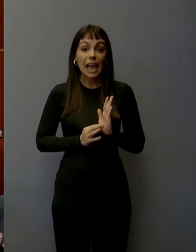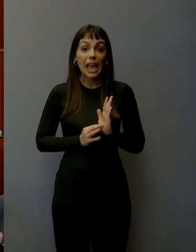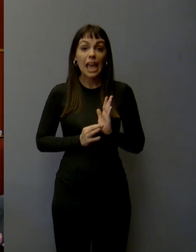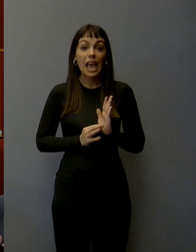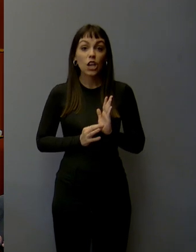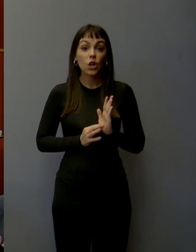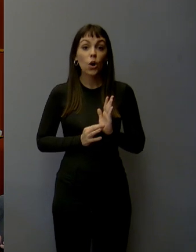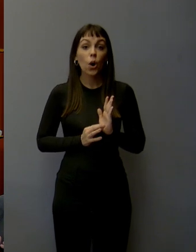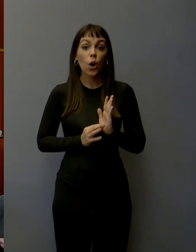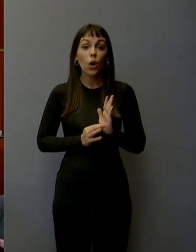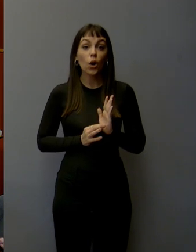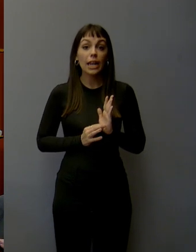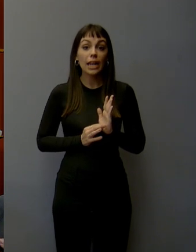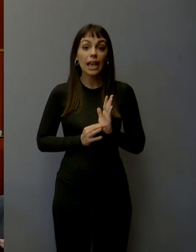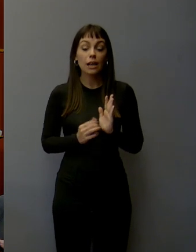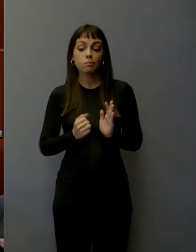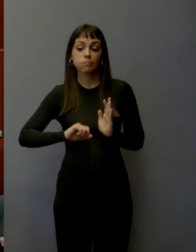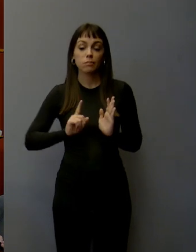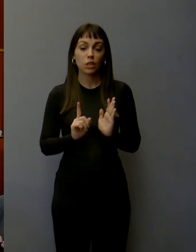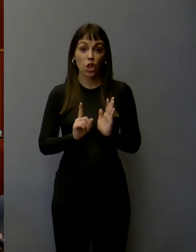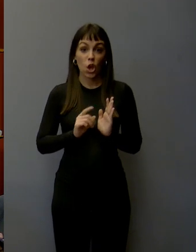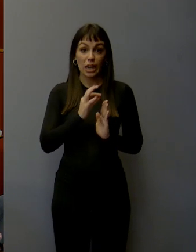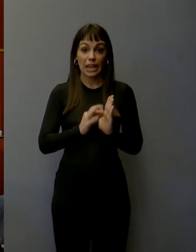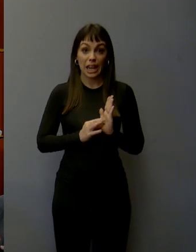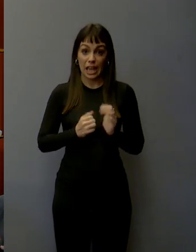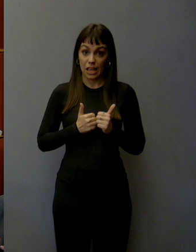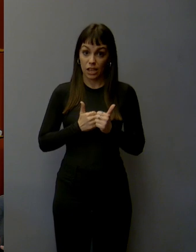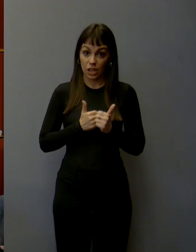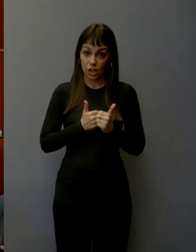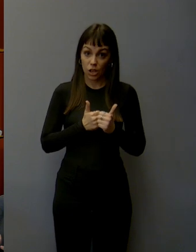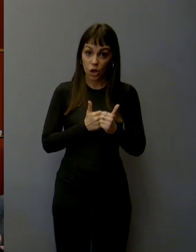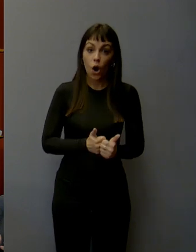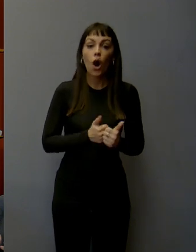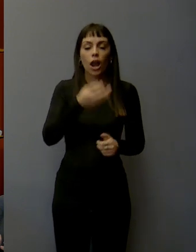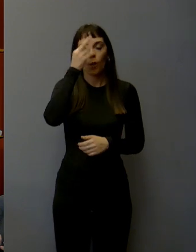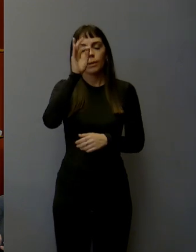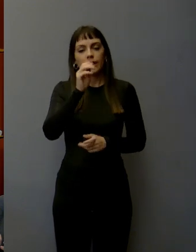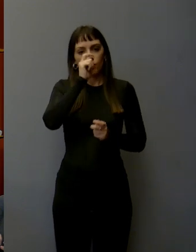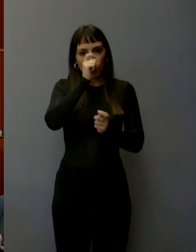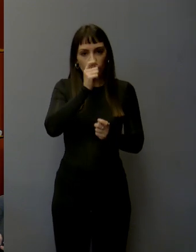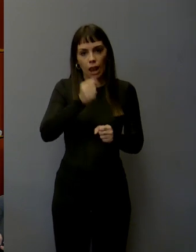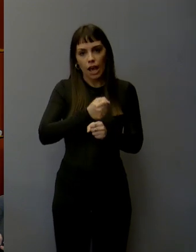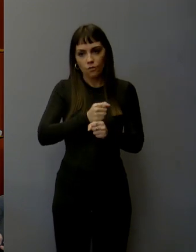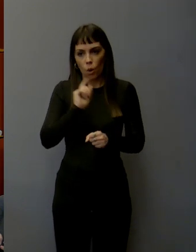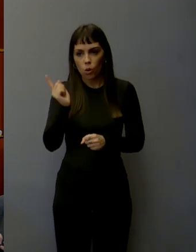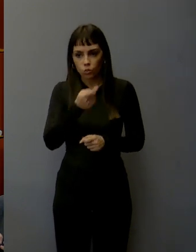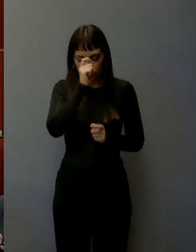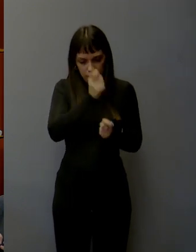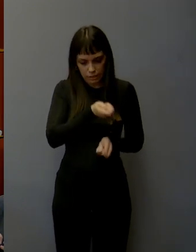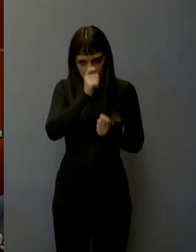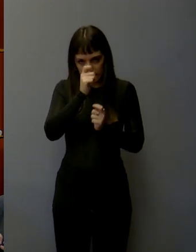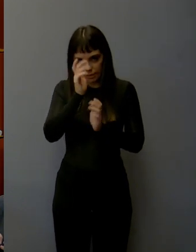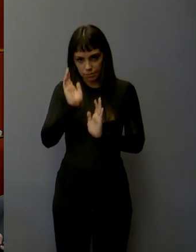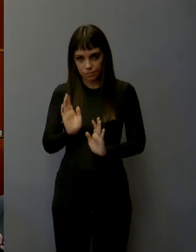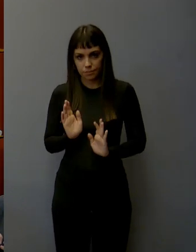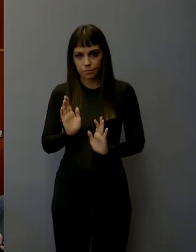quest'aula dare una dignità a questo consiglio dare la dignità al lavoro di tutti noi ricordando Però anche un presupposto che il